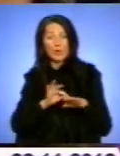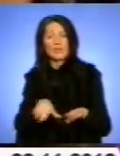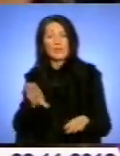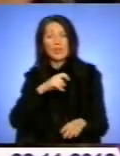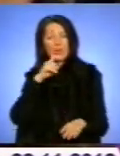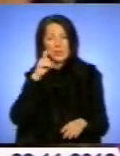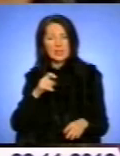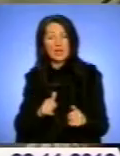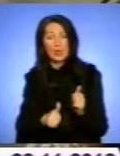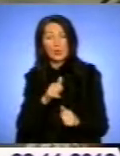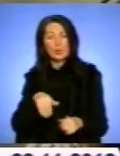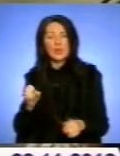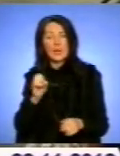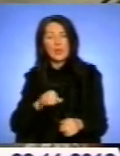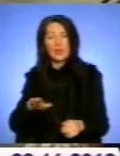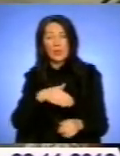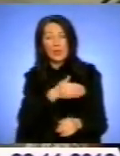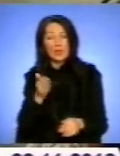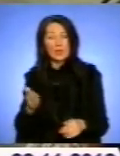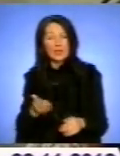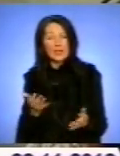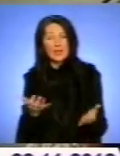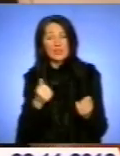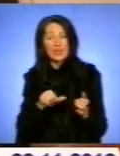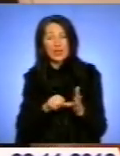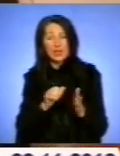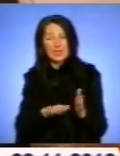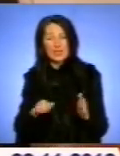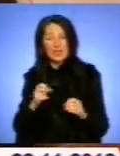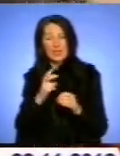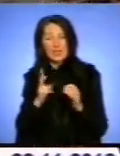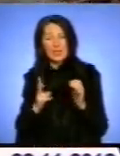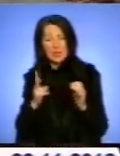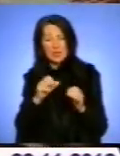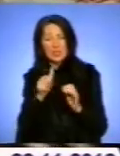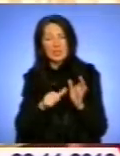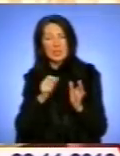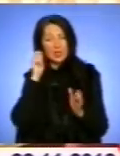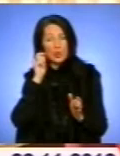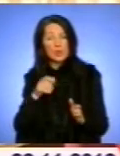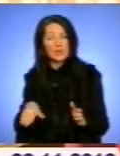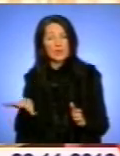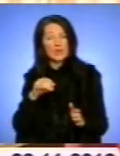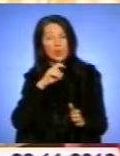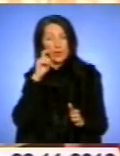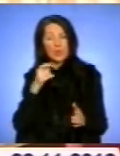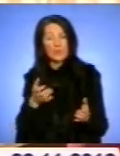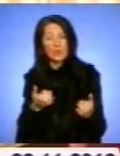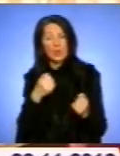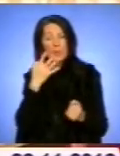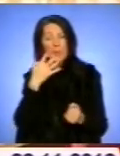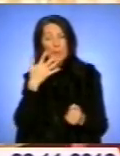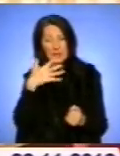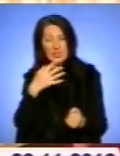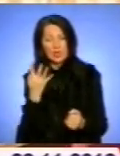«Європа навколо нас», де взяли участь діти 12-16 років з усієї України. Надійшло 54 роботи